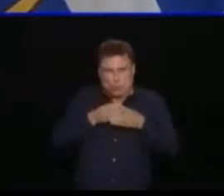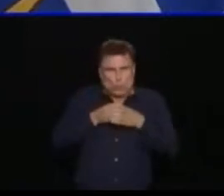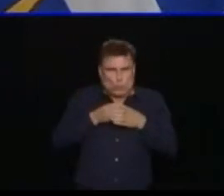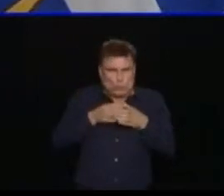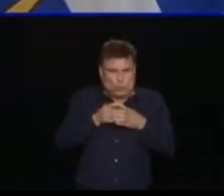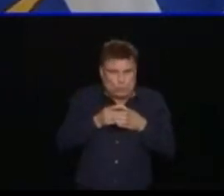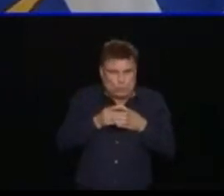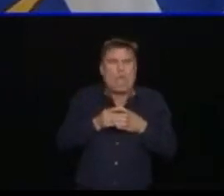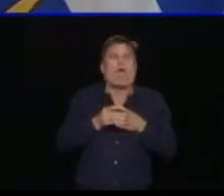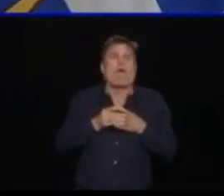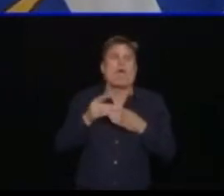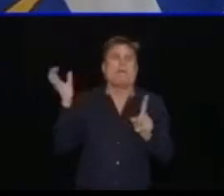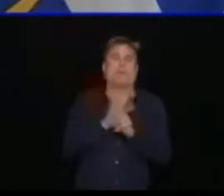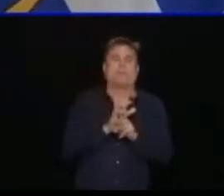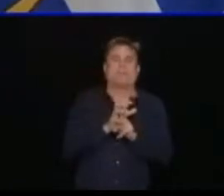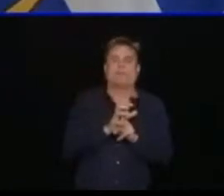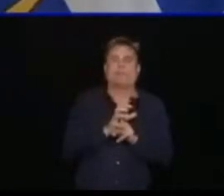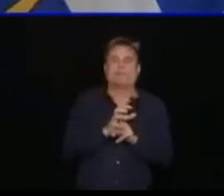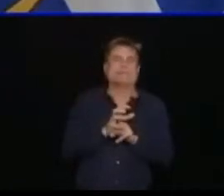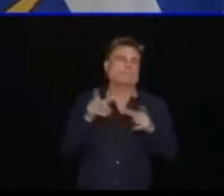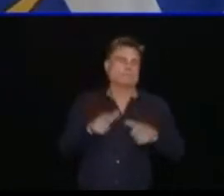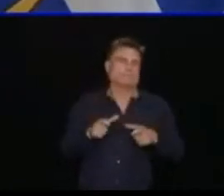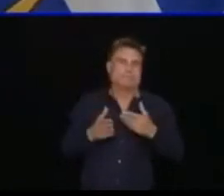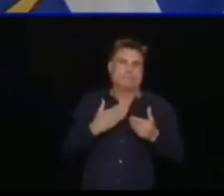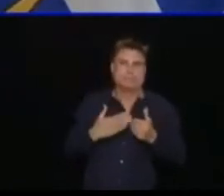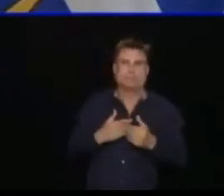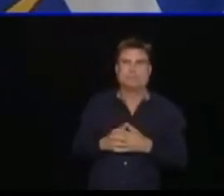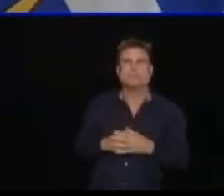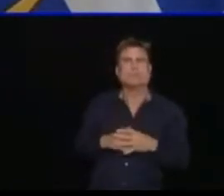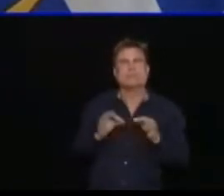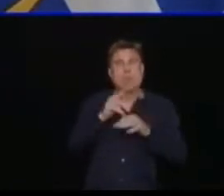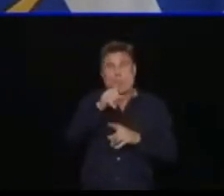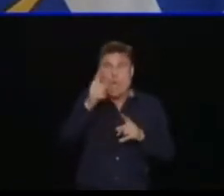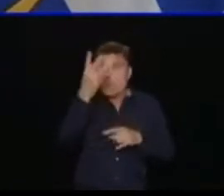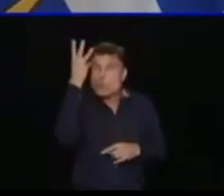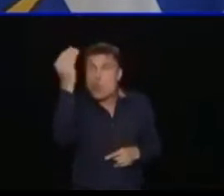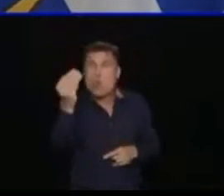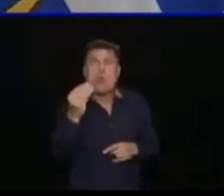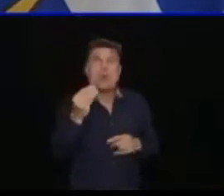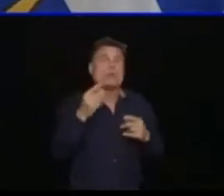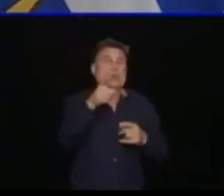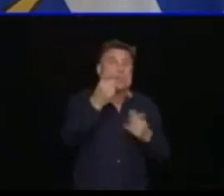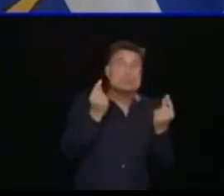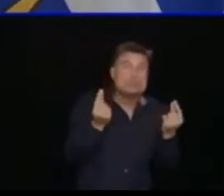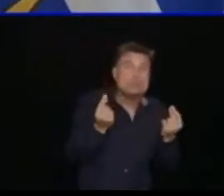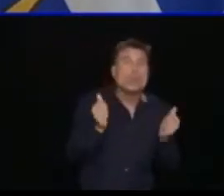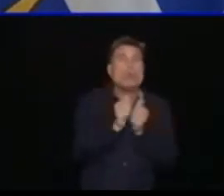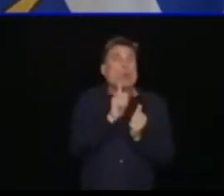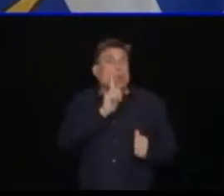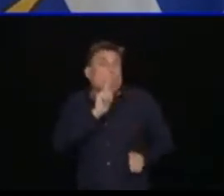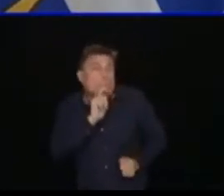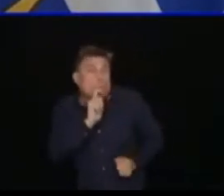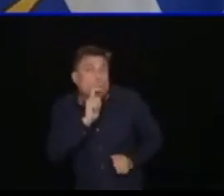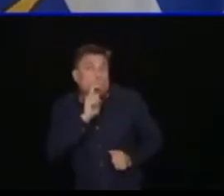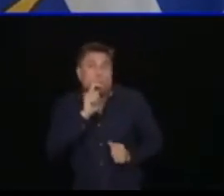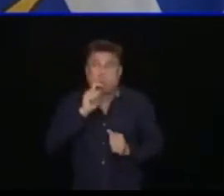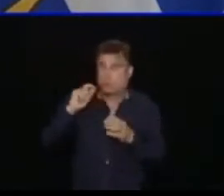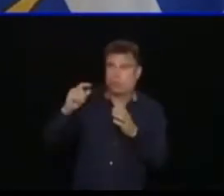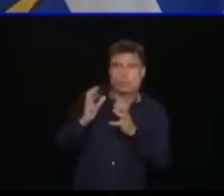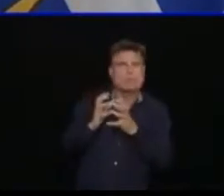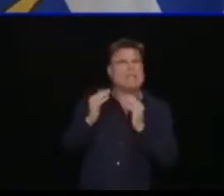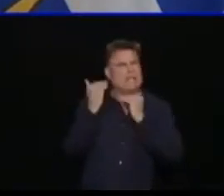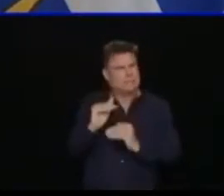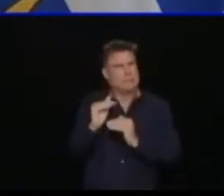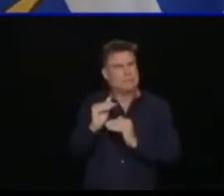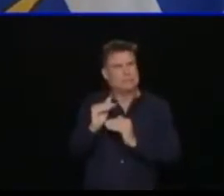with 上 most 班就 people, 上 with 班。 more people. What we need to do is have those as safe 所以我们 contacts, 现 which 在 means 需要 keeping 大 our 家做的就 distance, 是安全的 making 接 sure 触 that